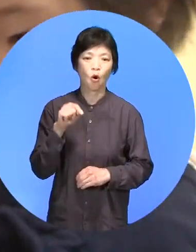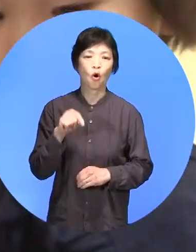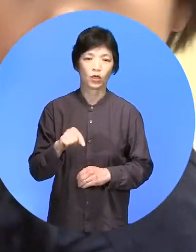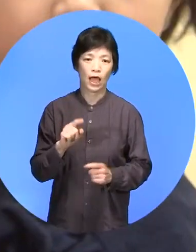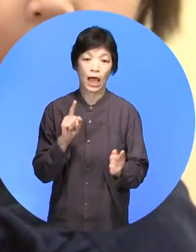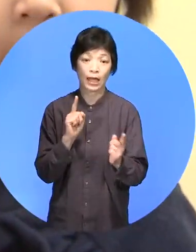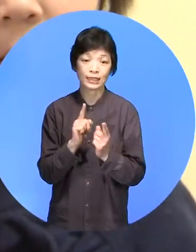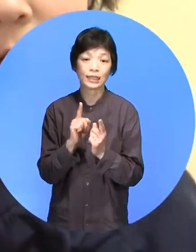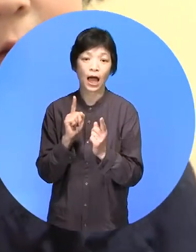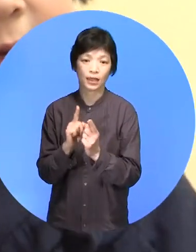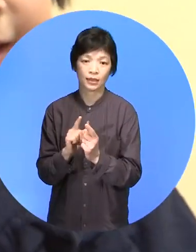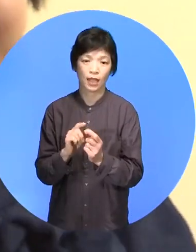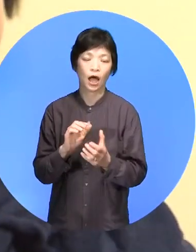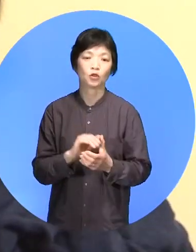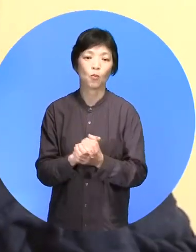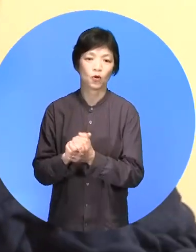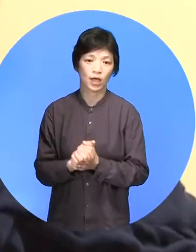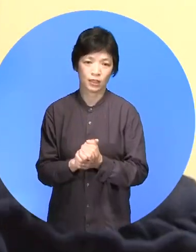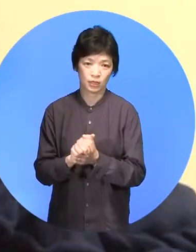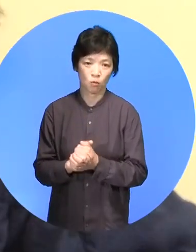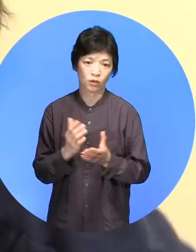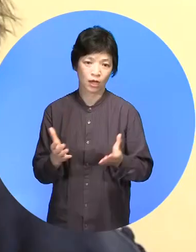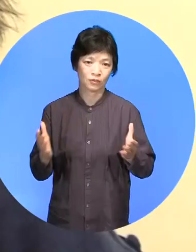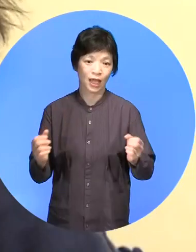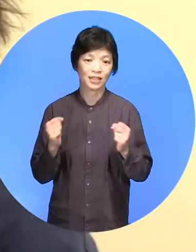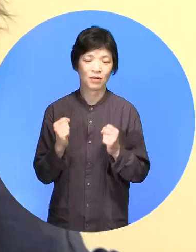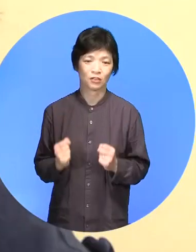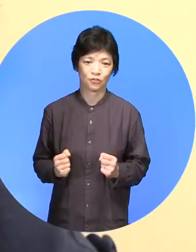り合った友達もすごくたくさんいます。